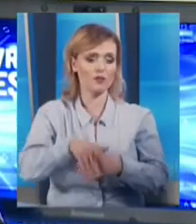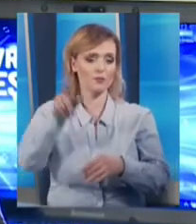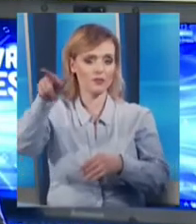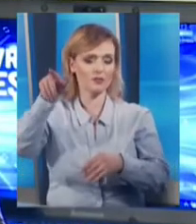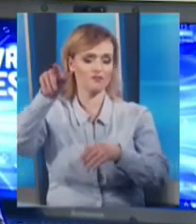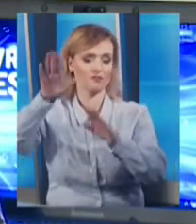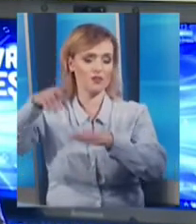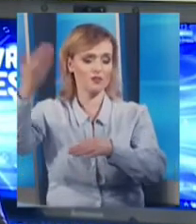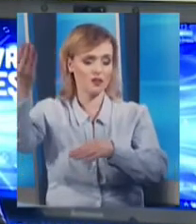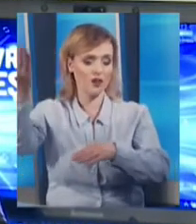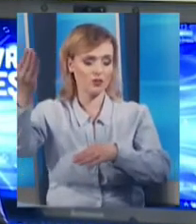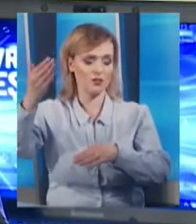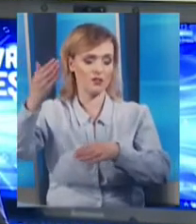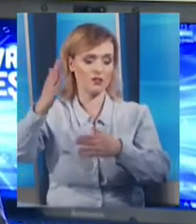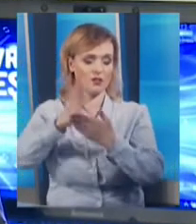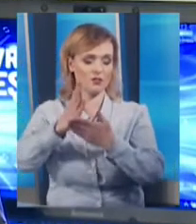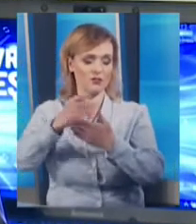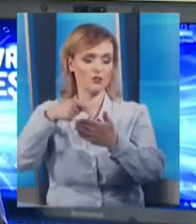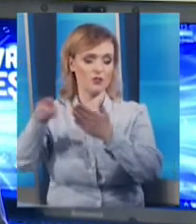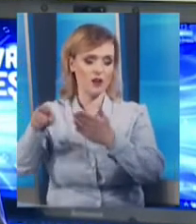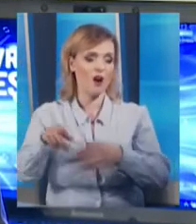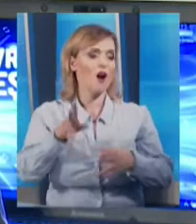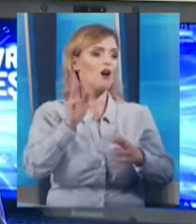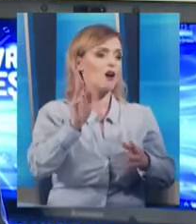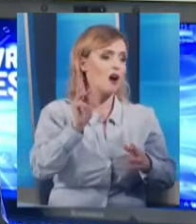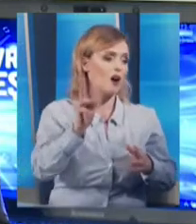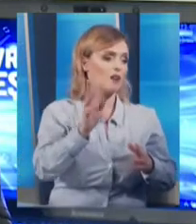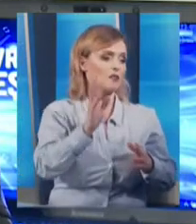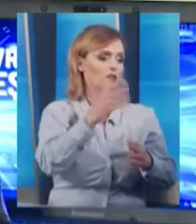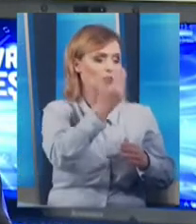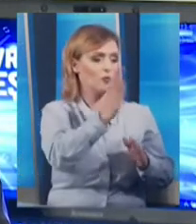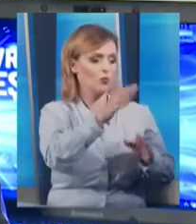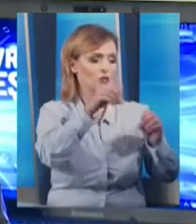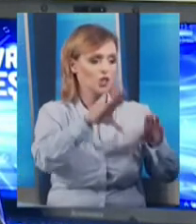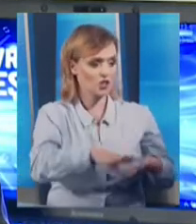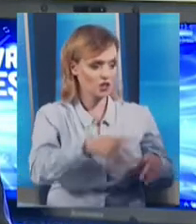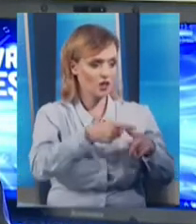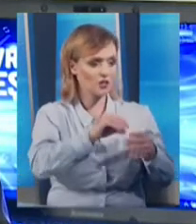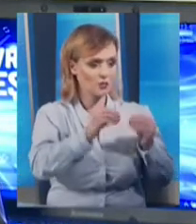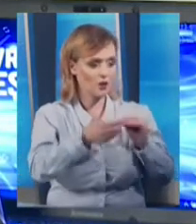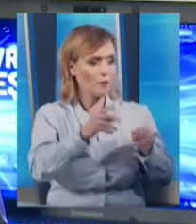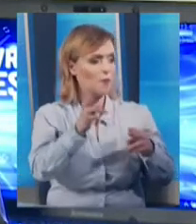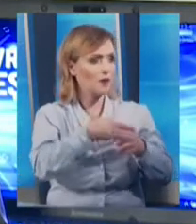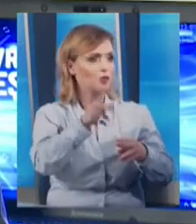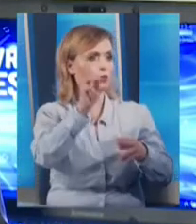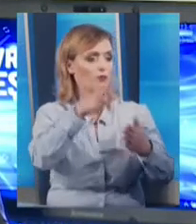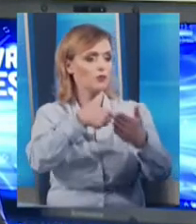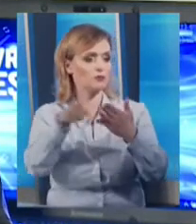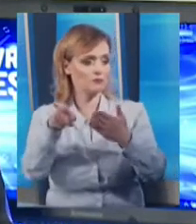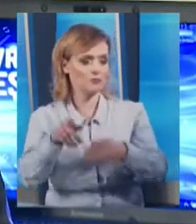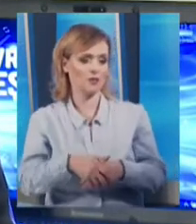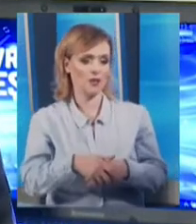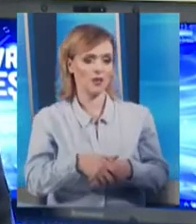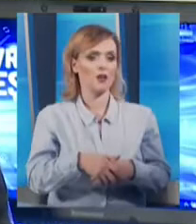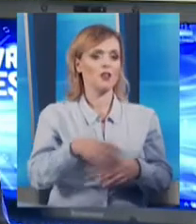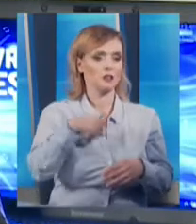trădare. Cum dumneavoastră vreți soluționați problema asta fără ca să trădați pe cineva? Pentru că știți, unii candidați